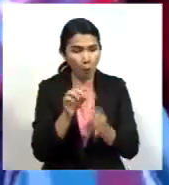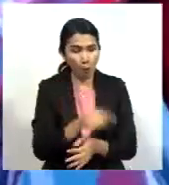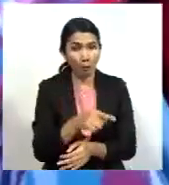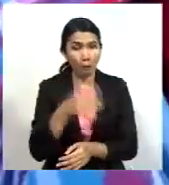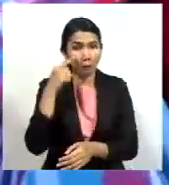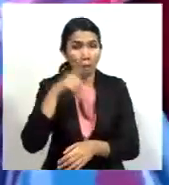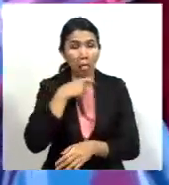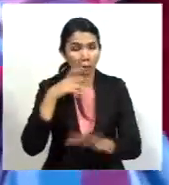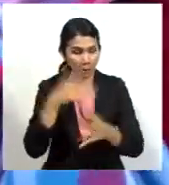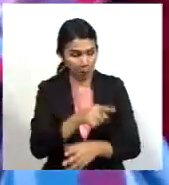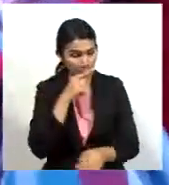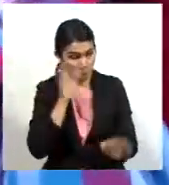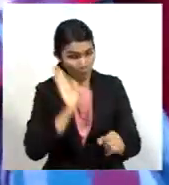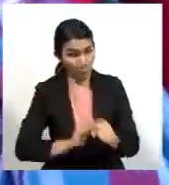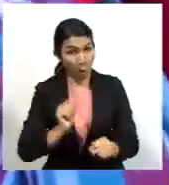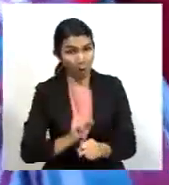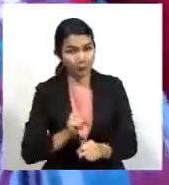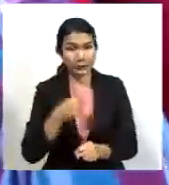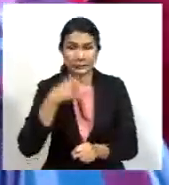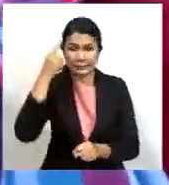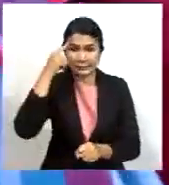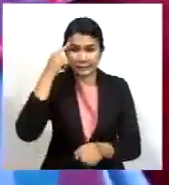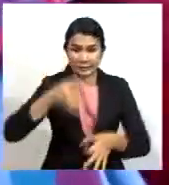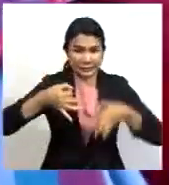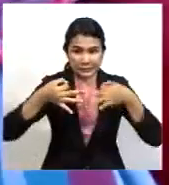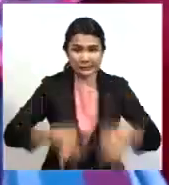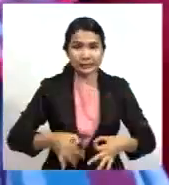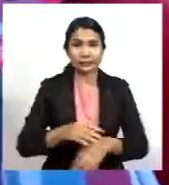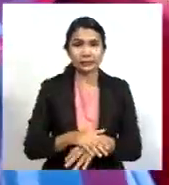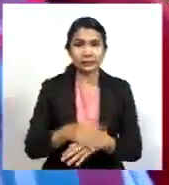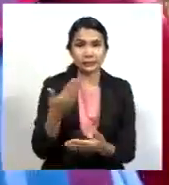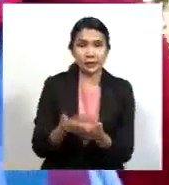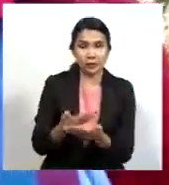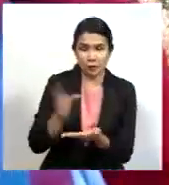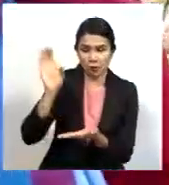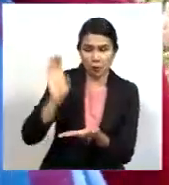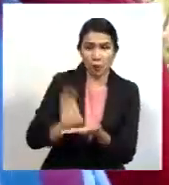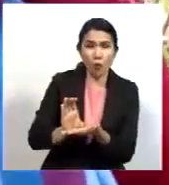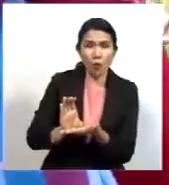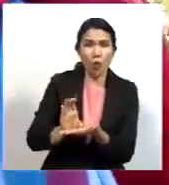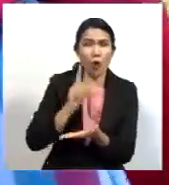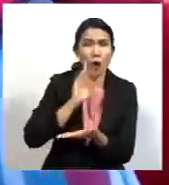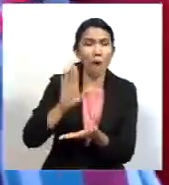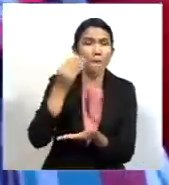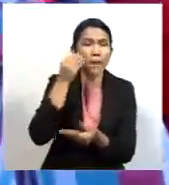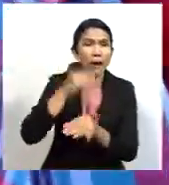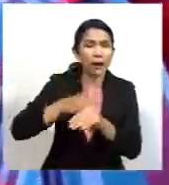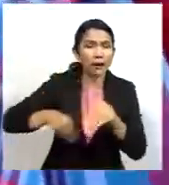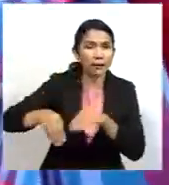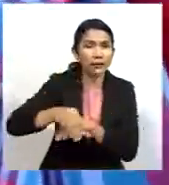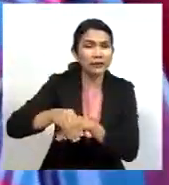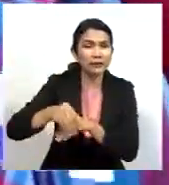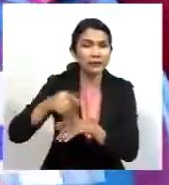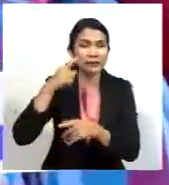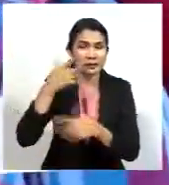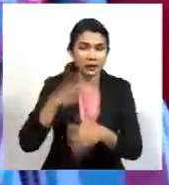งนี่ก็เลยตัดสินใจเอาเงินกองทุนประปาหมู่บ้านมาจ้างบริ